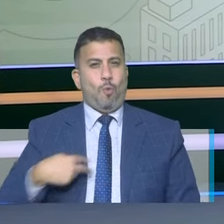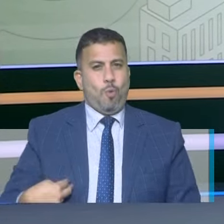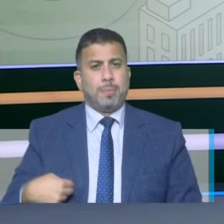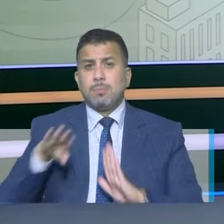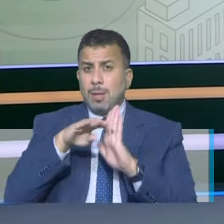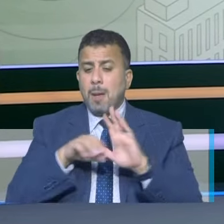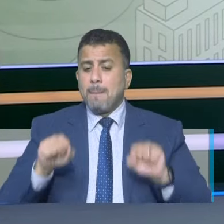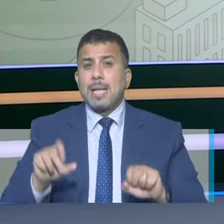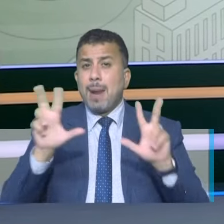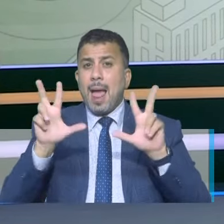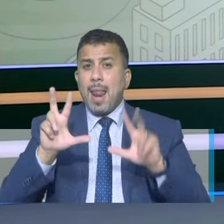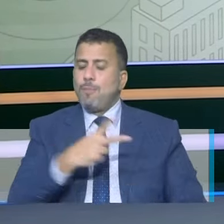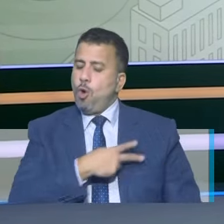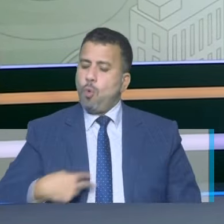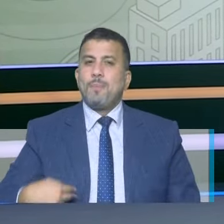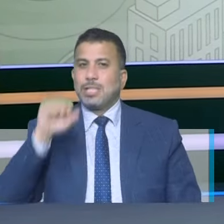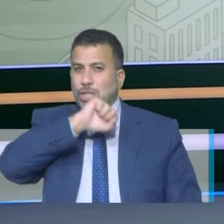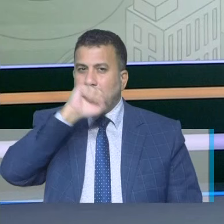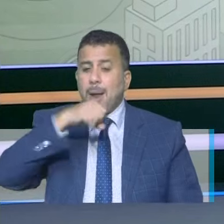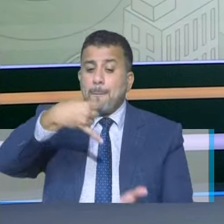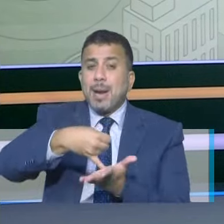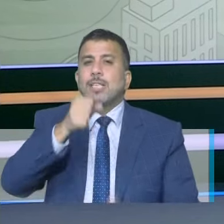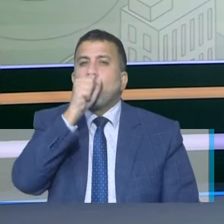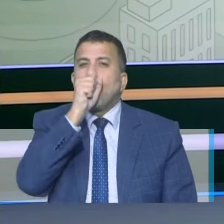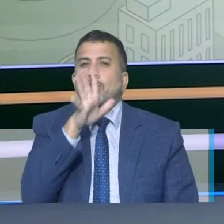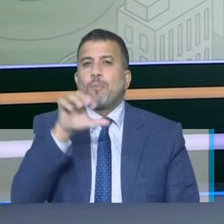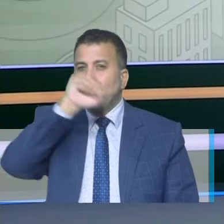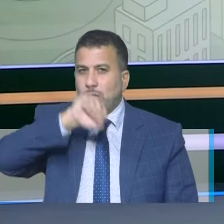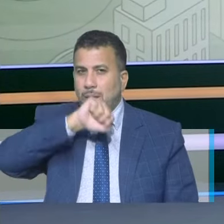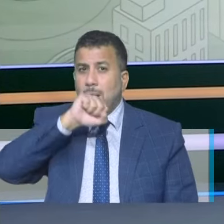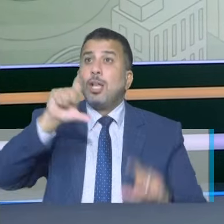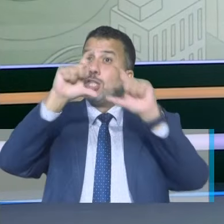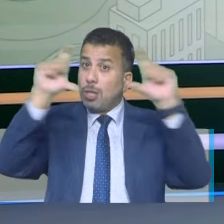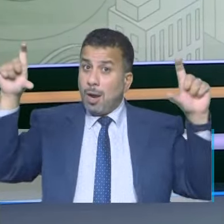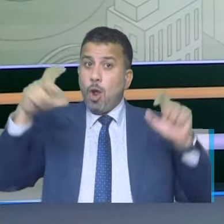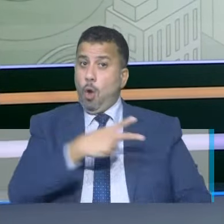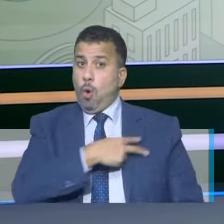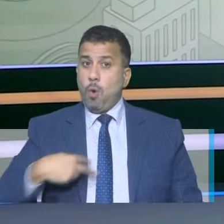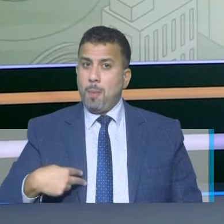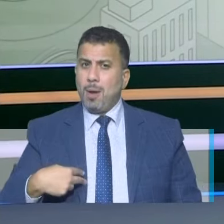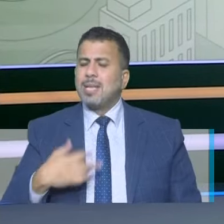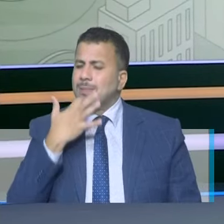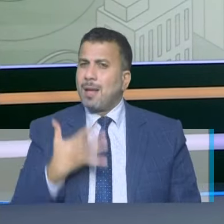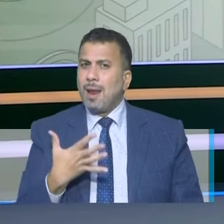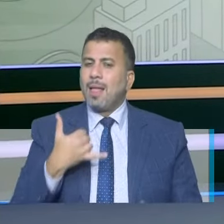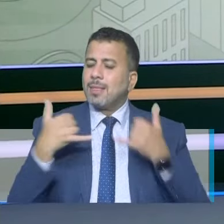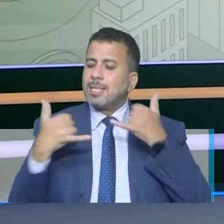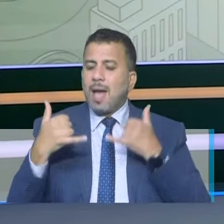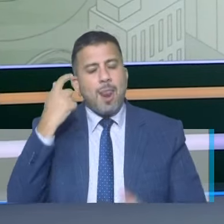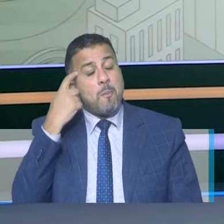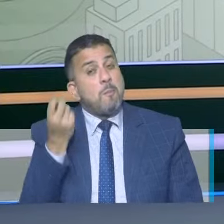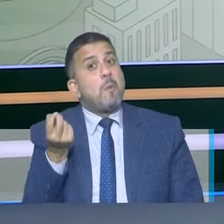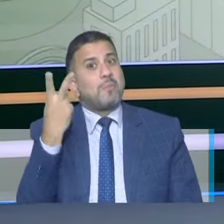ينظمه المكتب العالمي لحكومه الشارقه في مركز اكسبو الشارقه بشعار حكومه مرينا اتصال